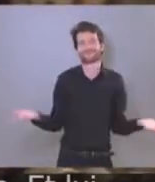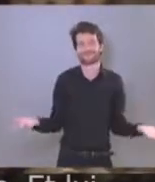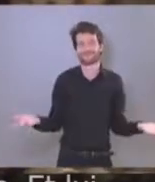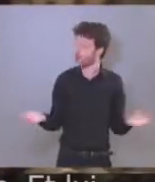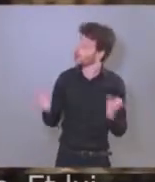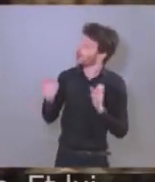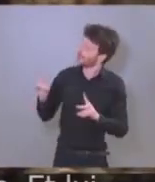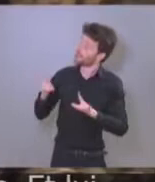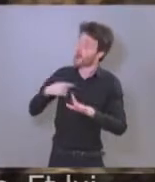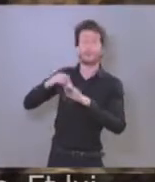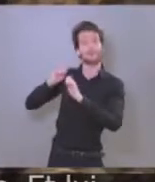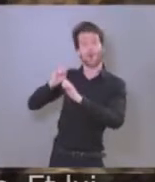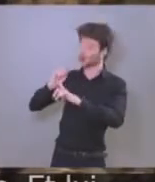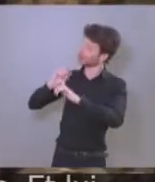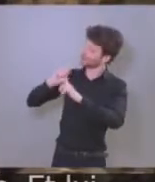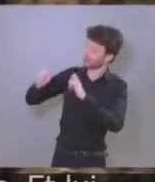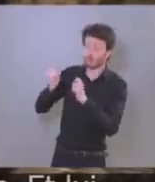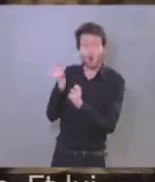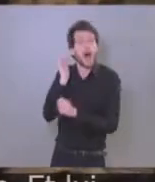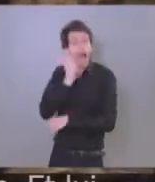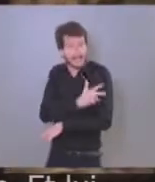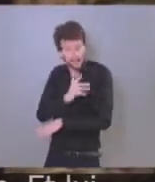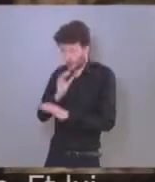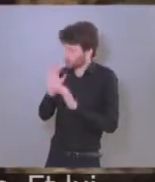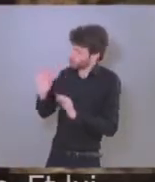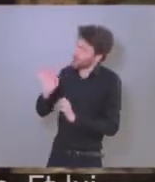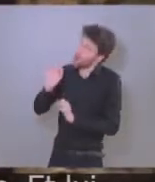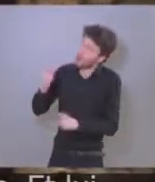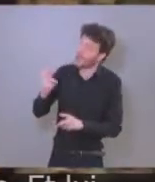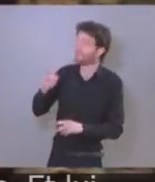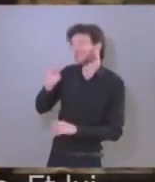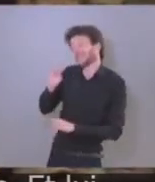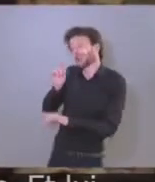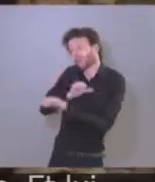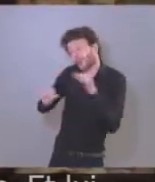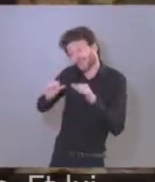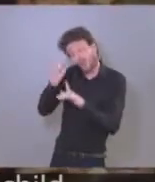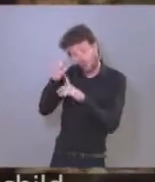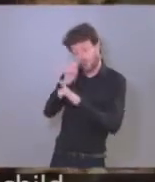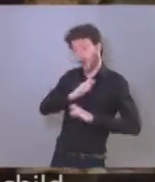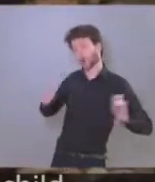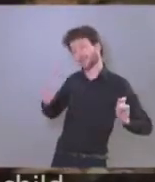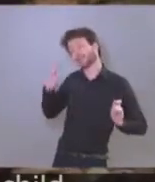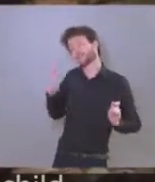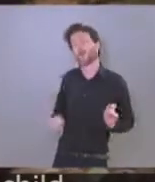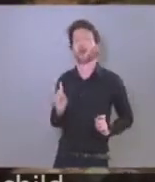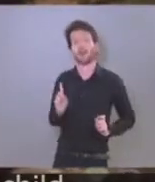relations les plus charmantes avec vous, mais il va falloir apprendre à être poli.